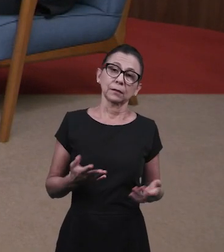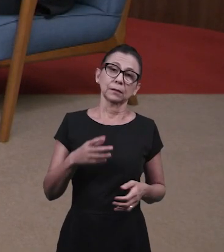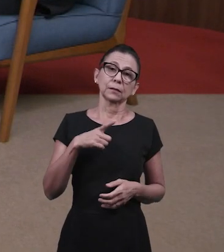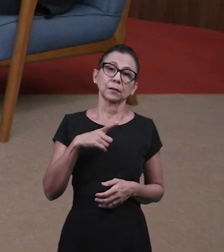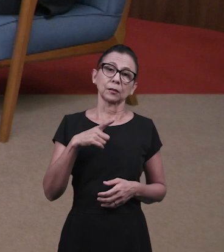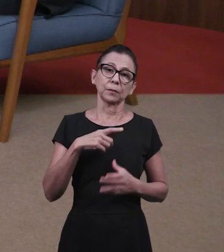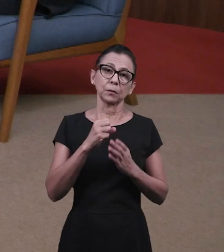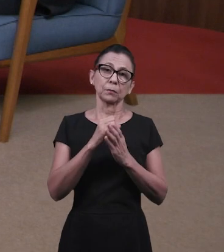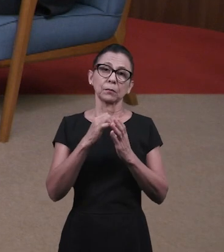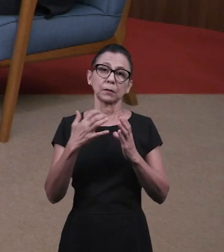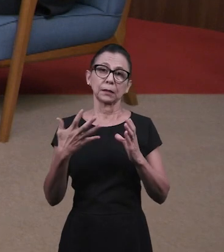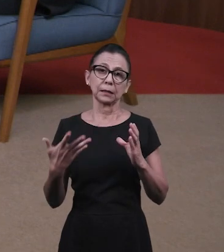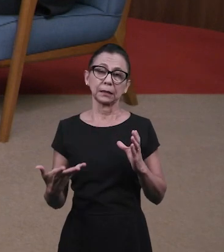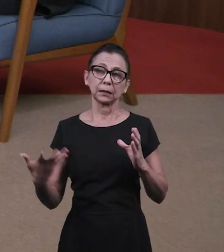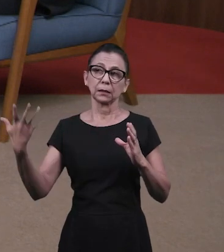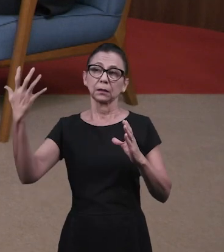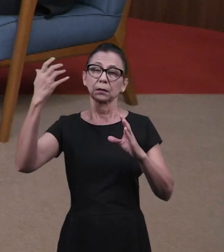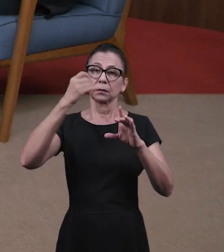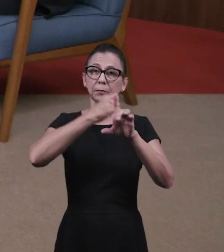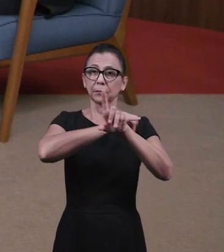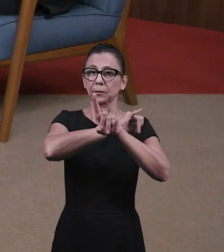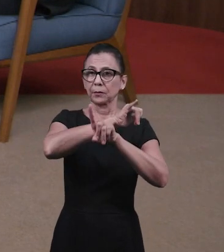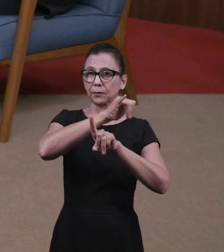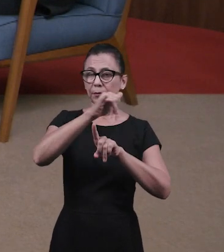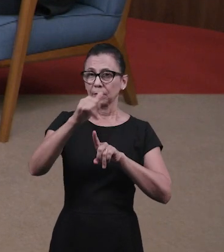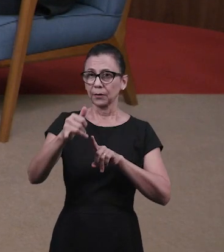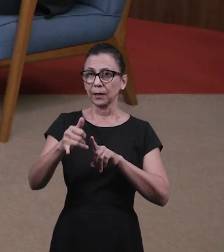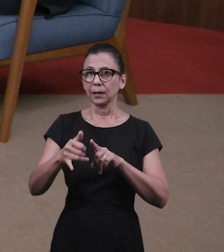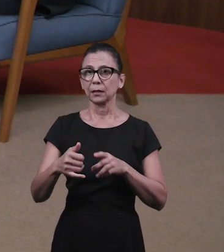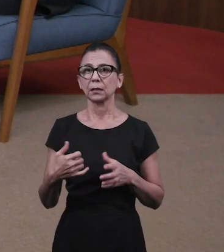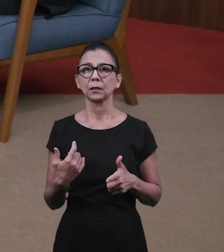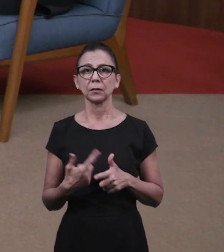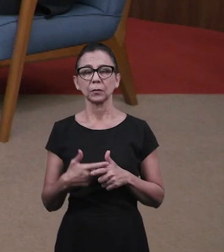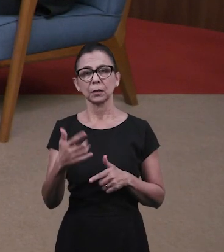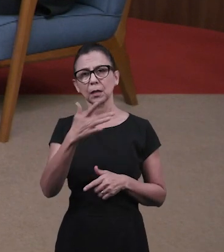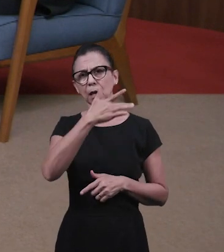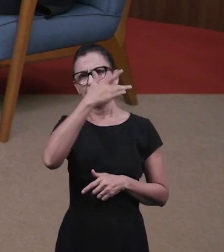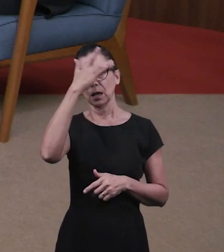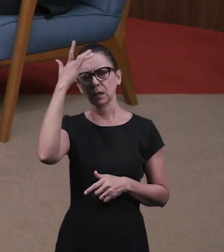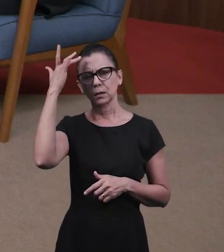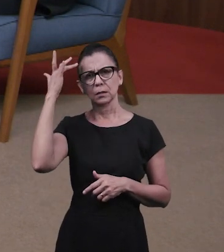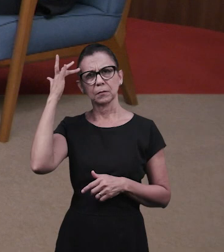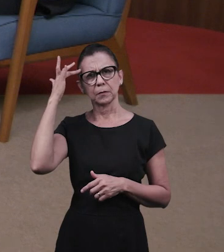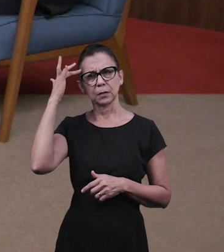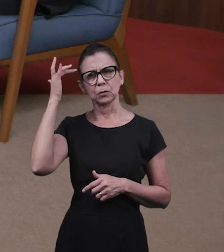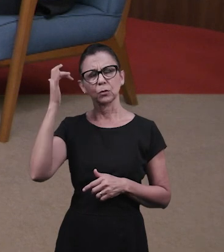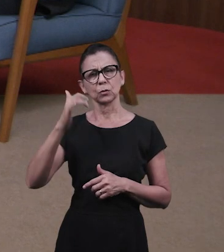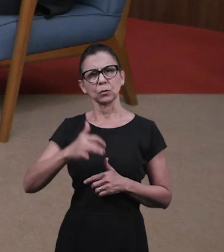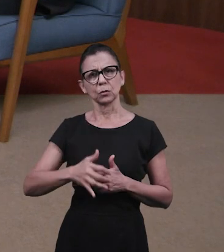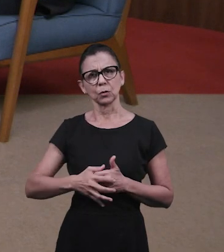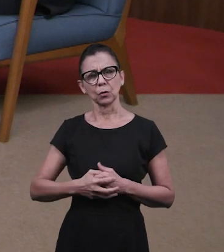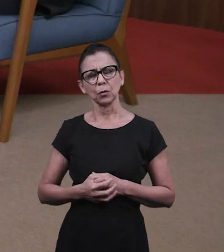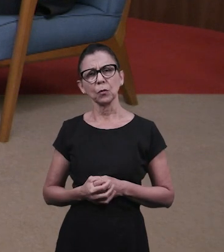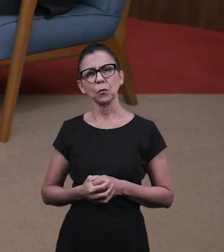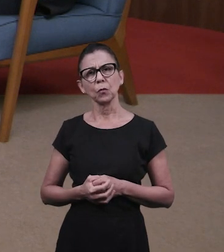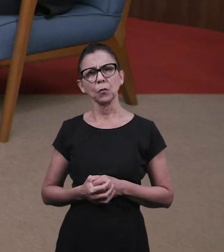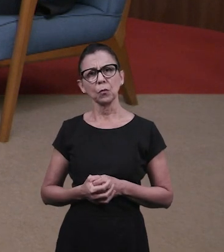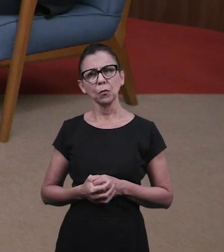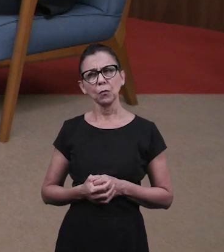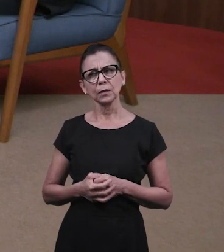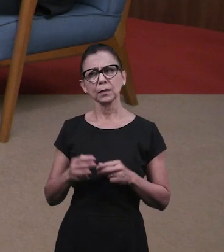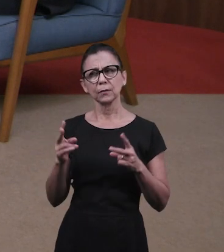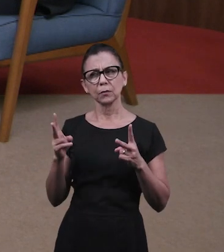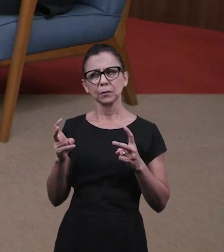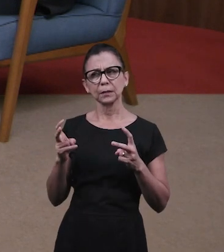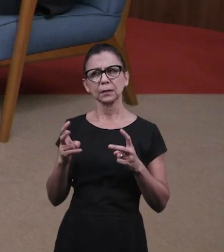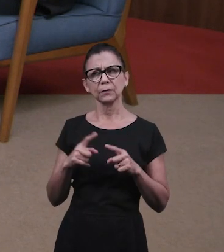Daniel, il y a un aspect prophétique parce que les personnes étaient en train de dormir et c'est lui qui a semé. Livré, c'est un